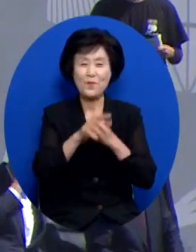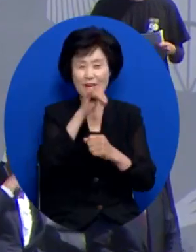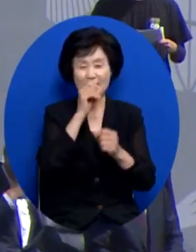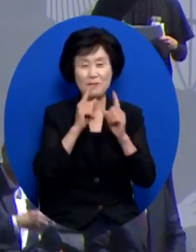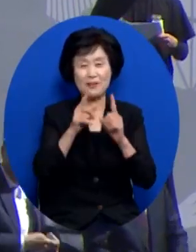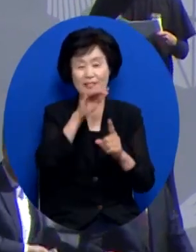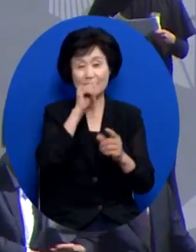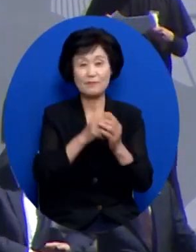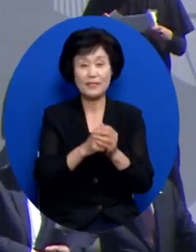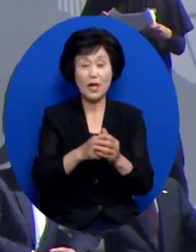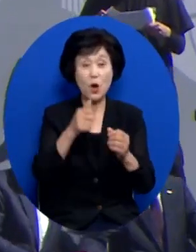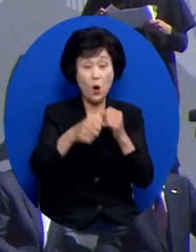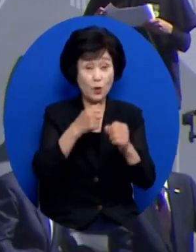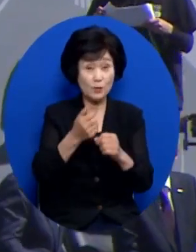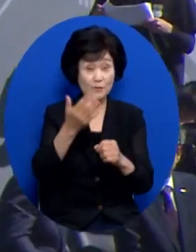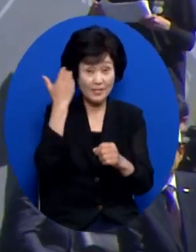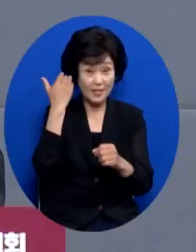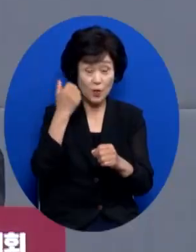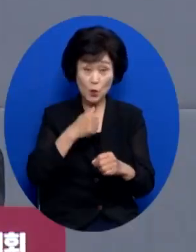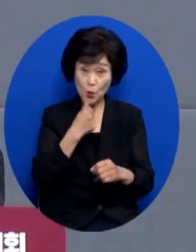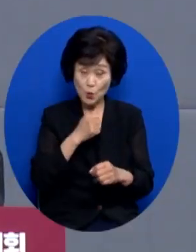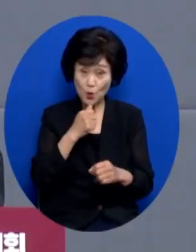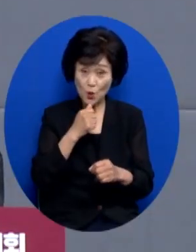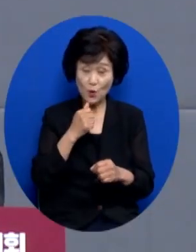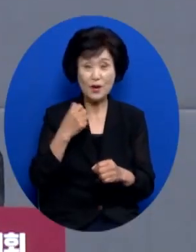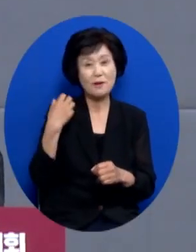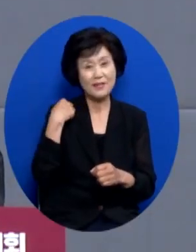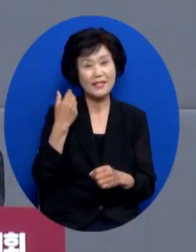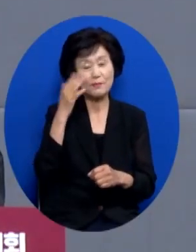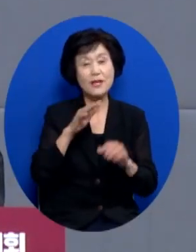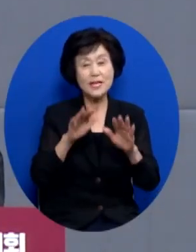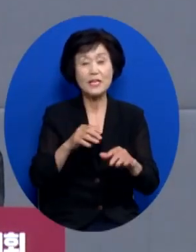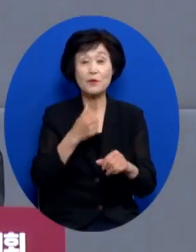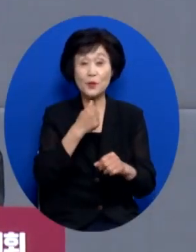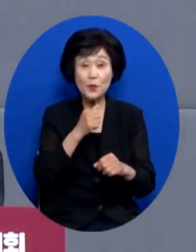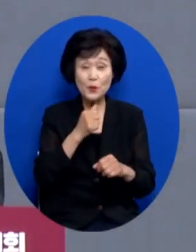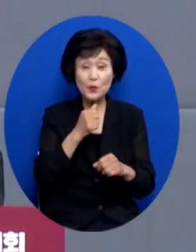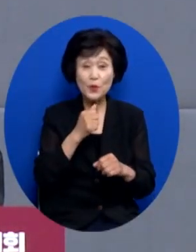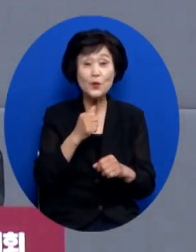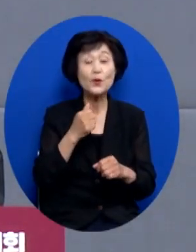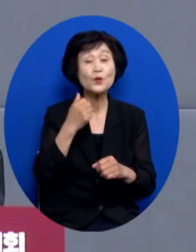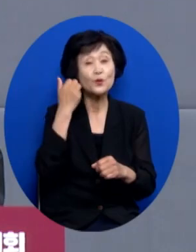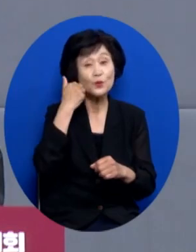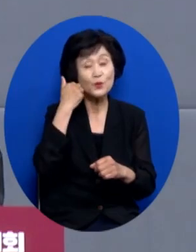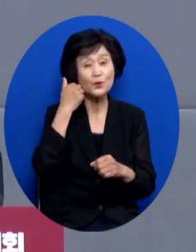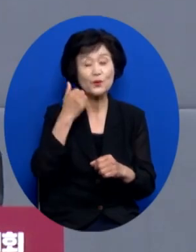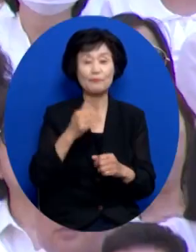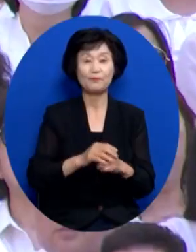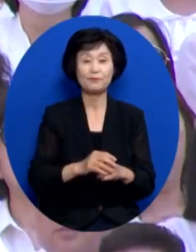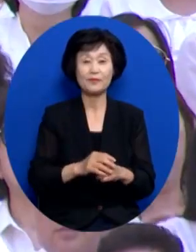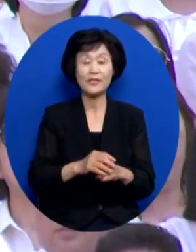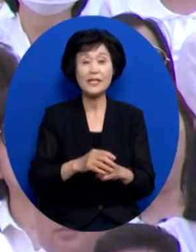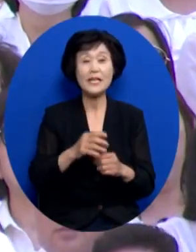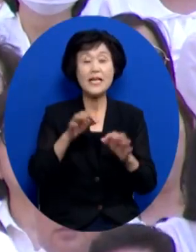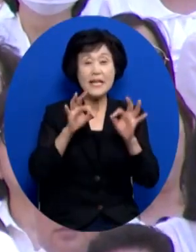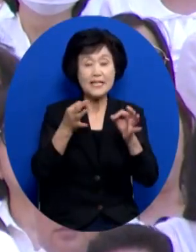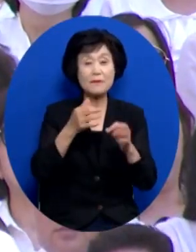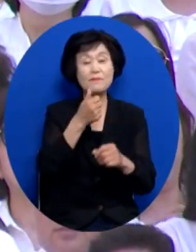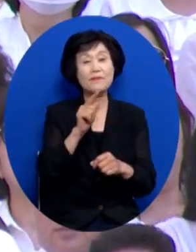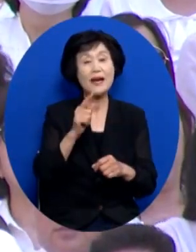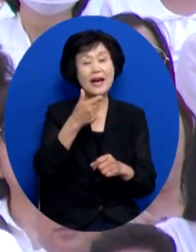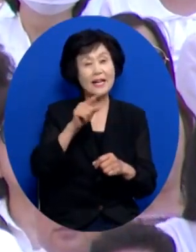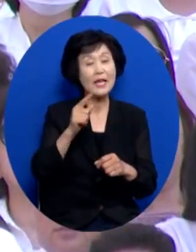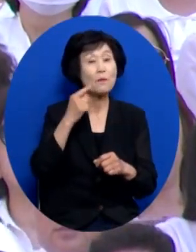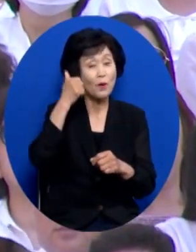통역을 김장한 목사가 맡았다면 이번 대회 통역은 한국교회 차세대 목회자로서 명성교회 김하나 목사가 맡아 청중의